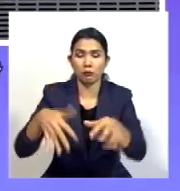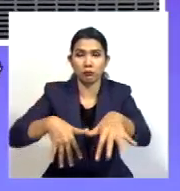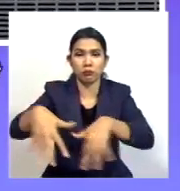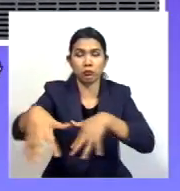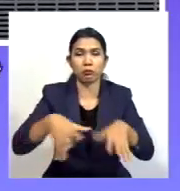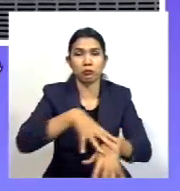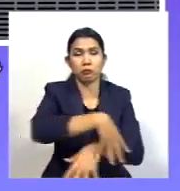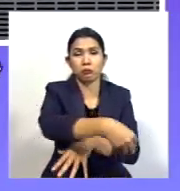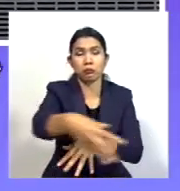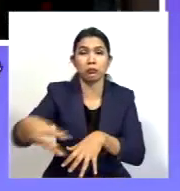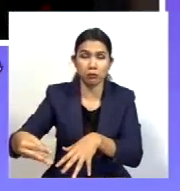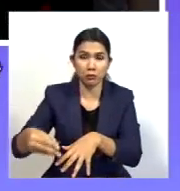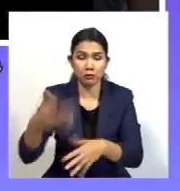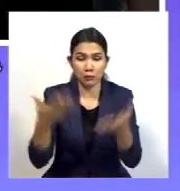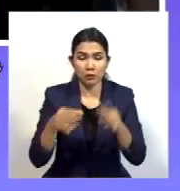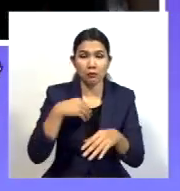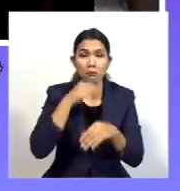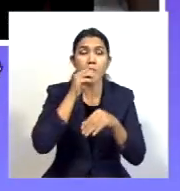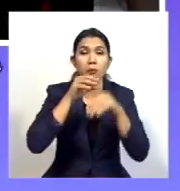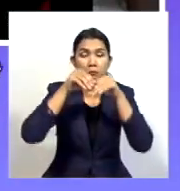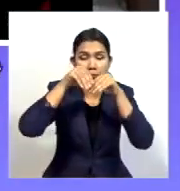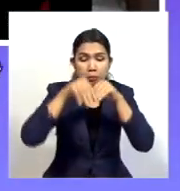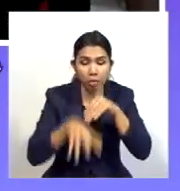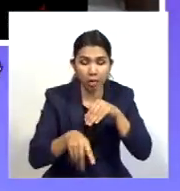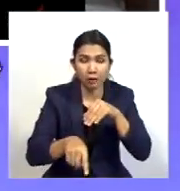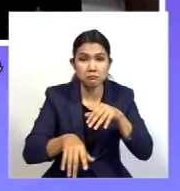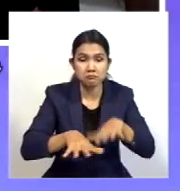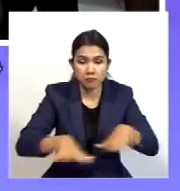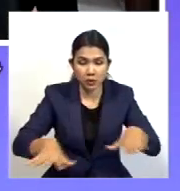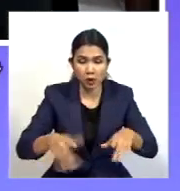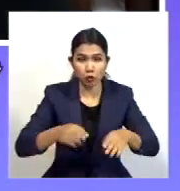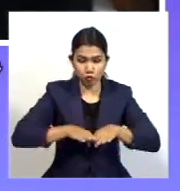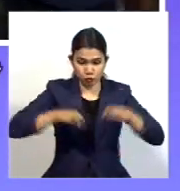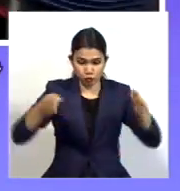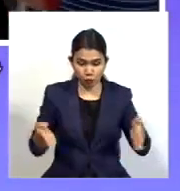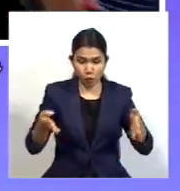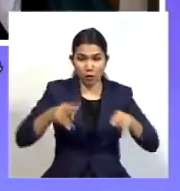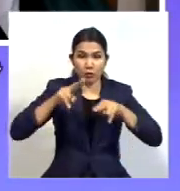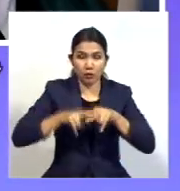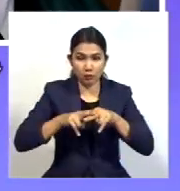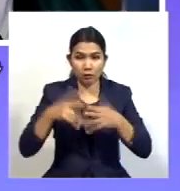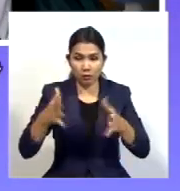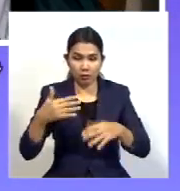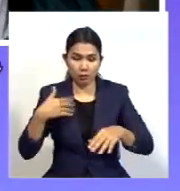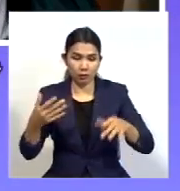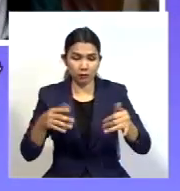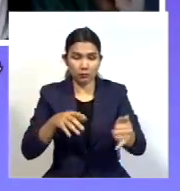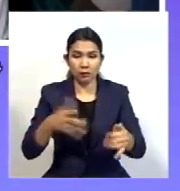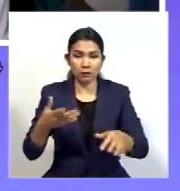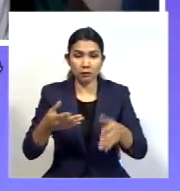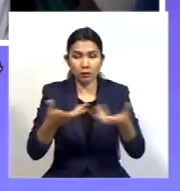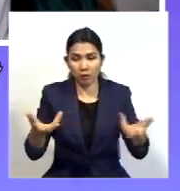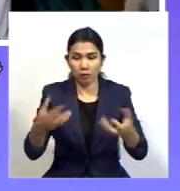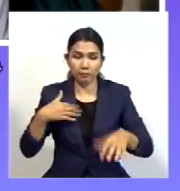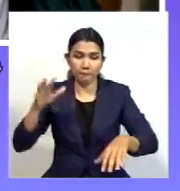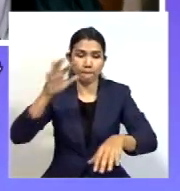อยู่ในพื้นผิวฝ้าของโต๊ะของเก้าอี้ต่างๆแล้วเรามือไปจับนะครับแล้วก็มาถึง